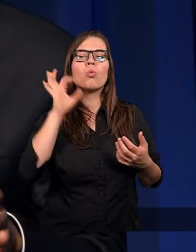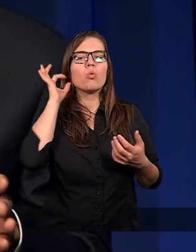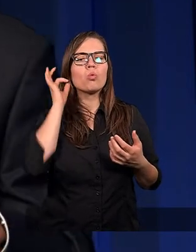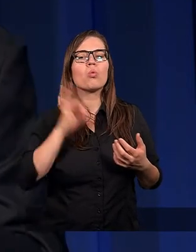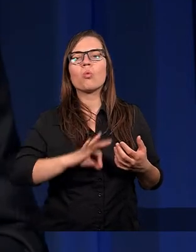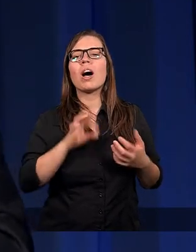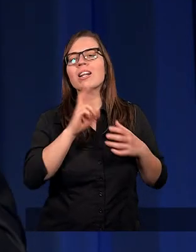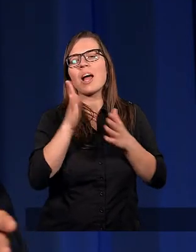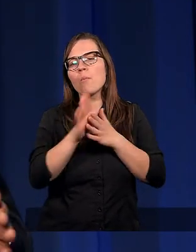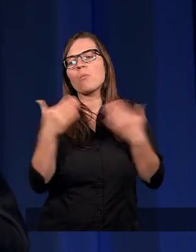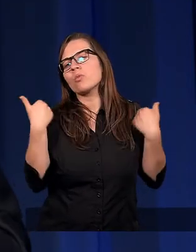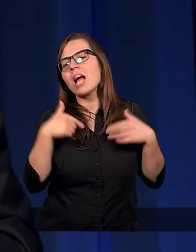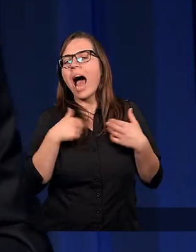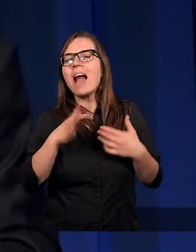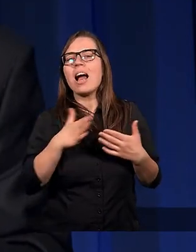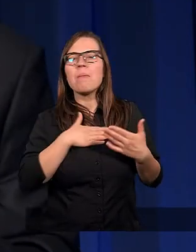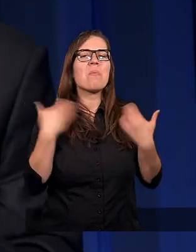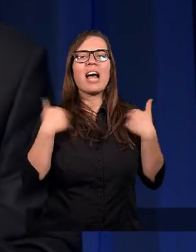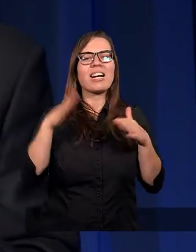wiedzieć. Po prostu ja tak miałem.